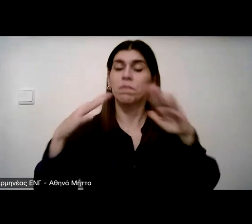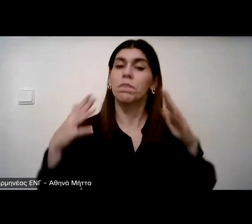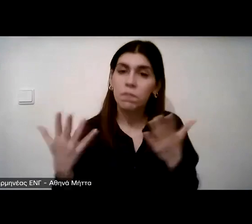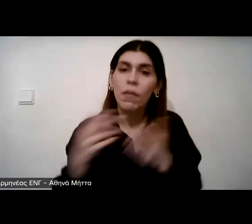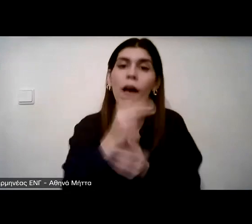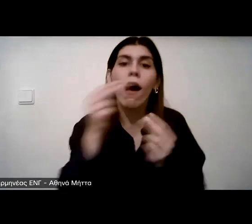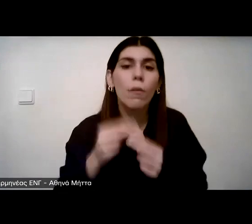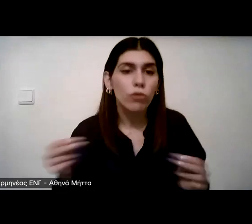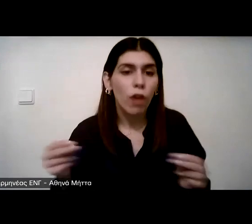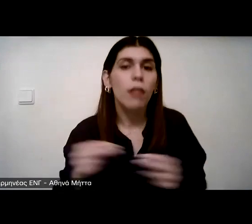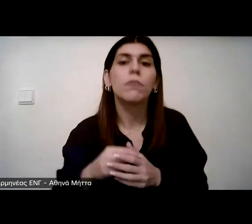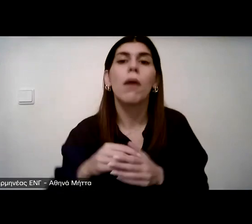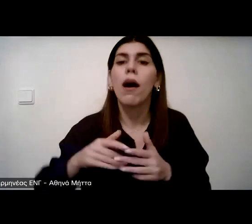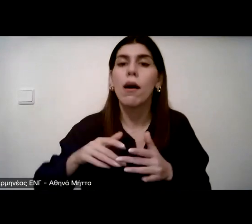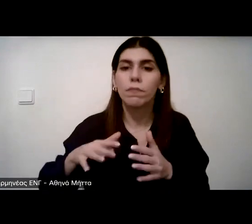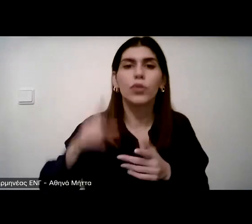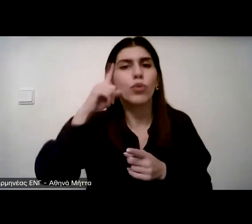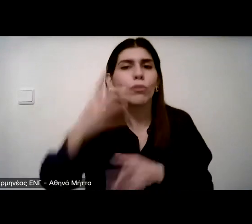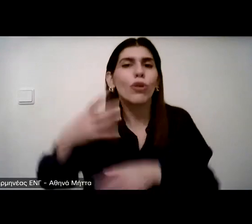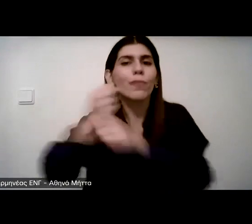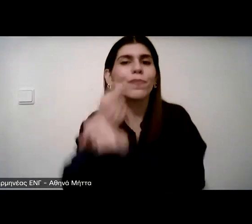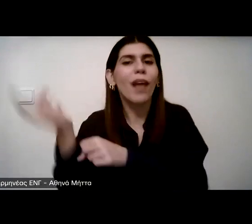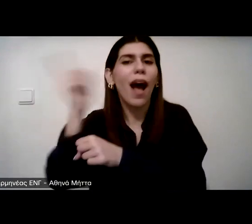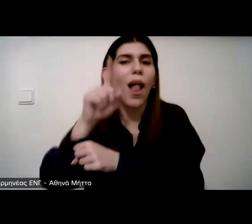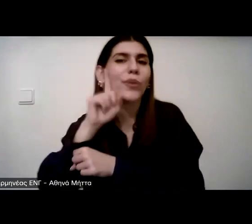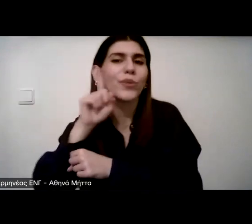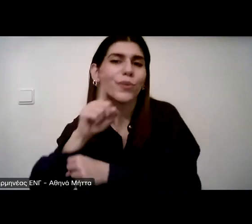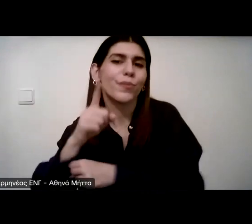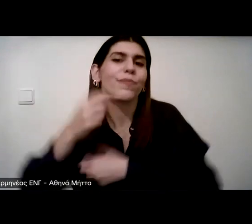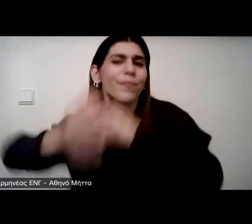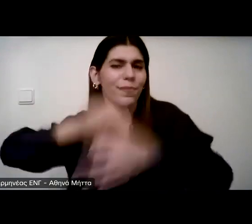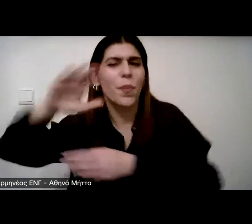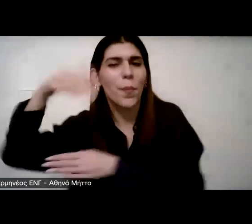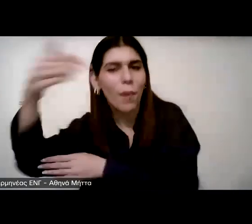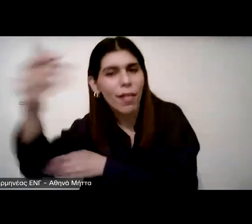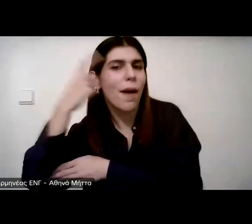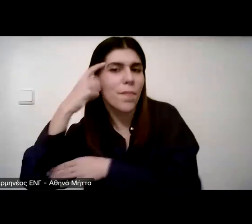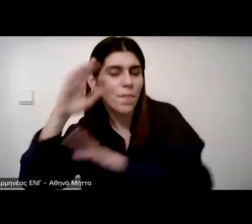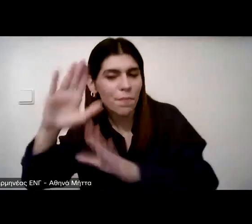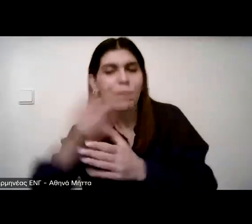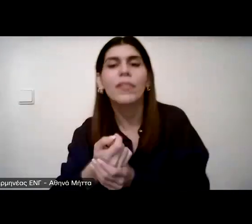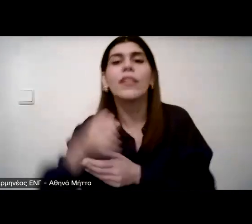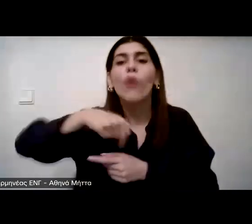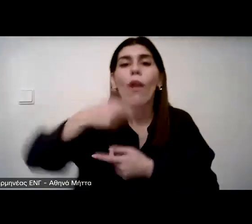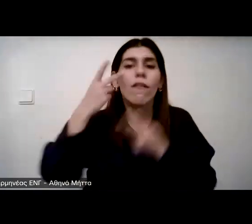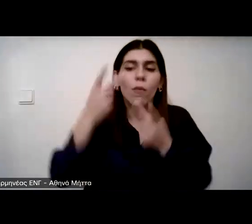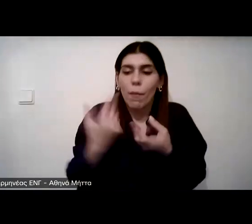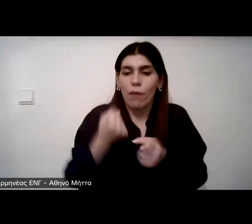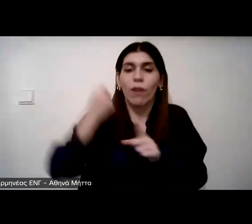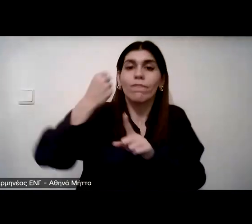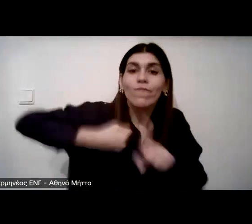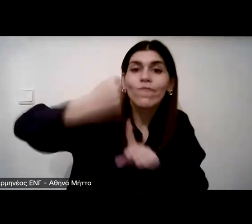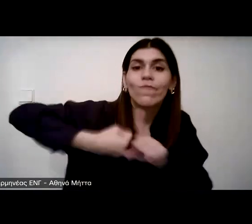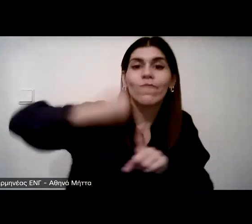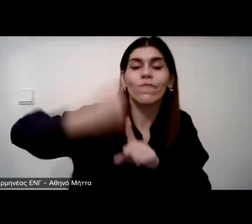τα πει και η Σούλα αργότερα, των αγώνων κατά του γλωσσικού σεξισμού. Σήμερα βρίσκεται